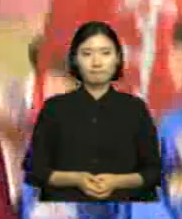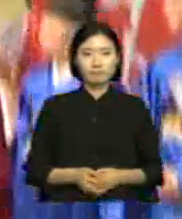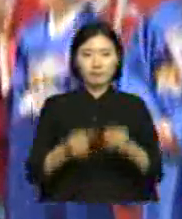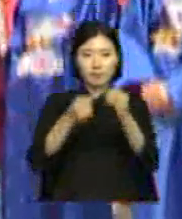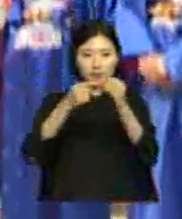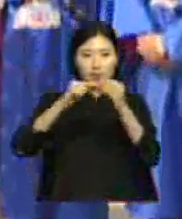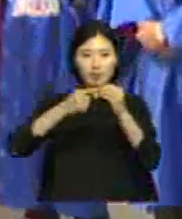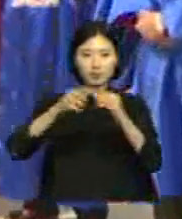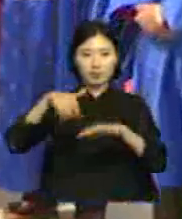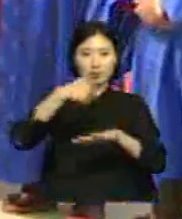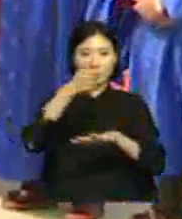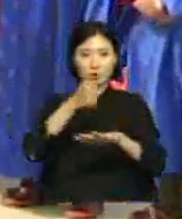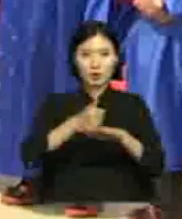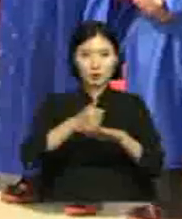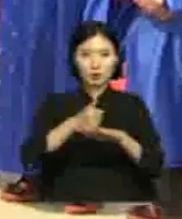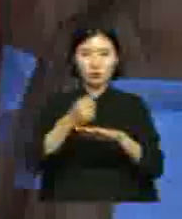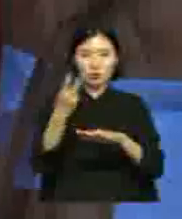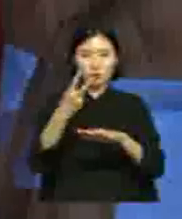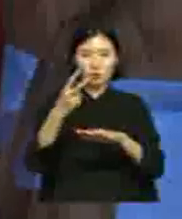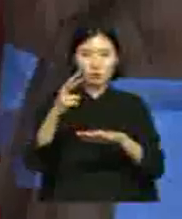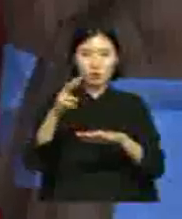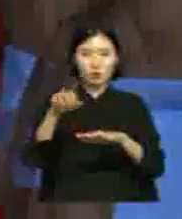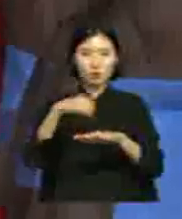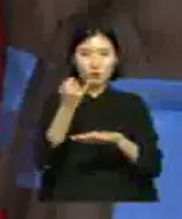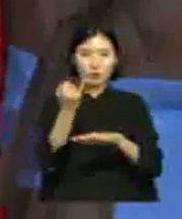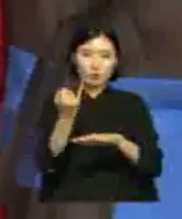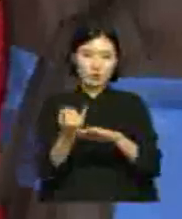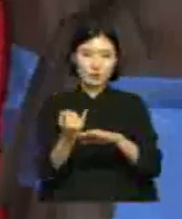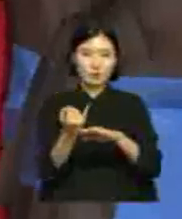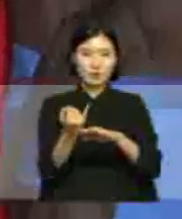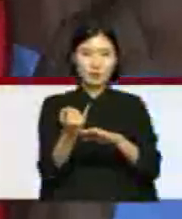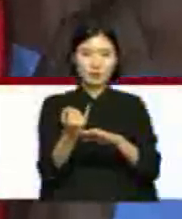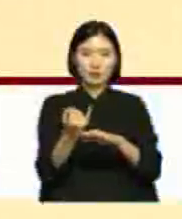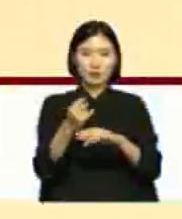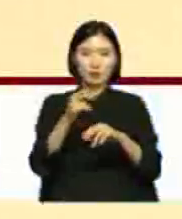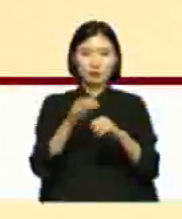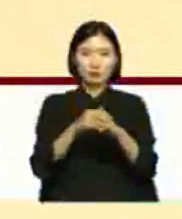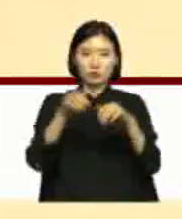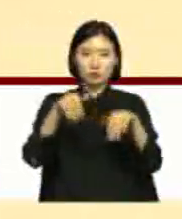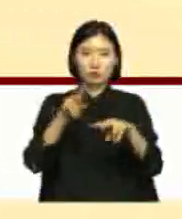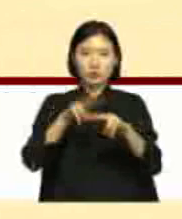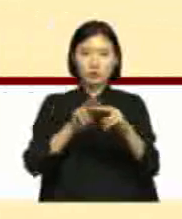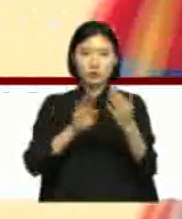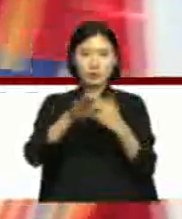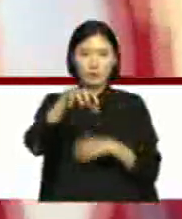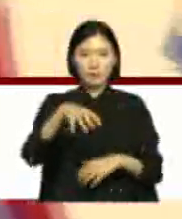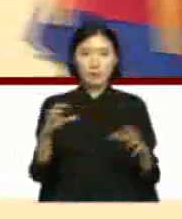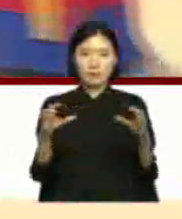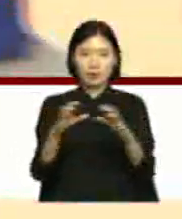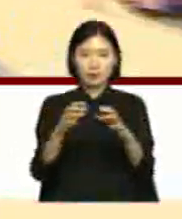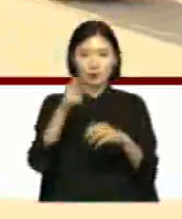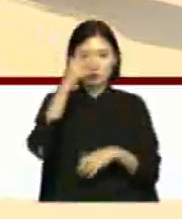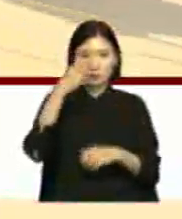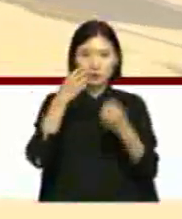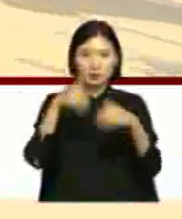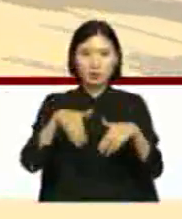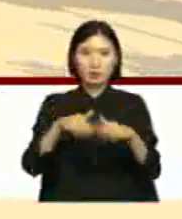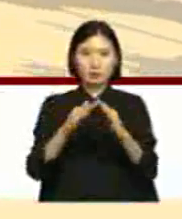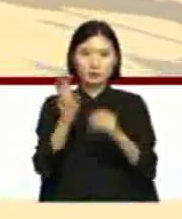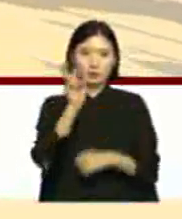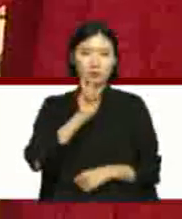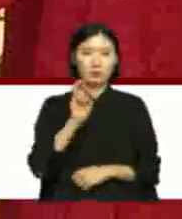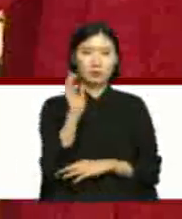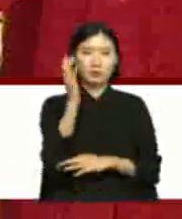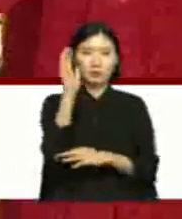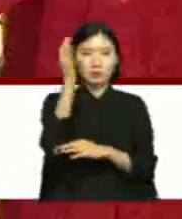세종대왕과 소원 왕 시 나들이 방화 문 앞에 모였습니다 조선의 창업을 찬양하고 국가의 평안과